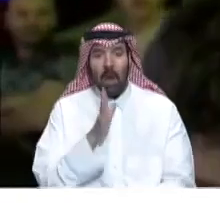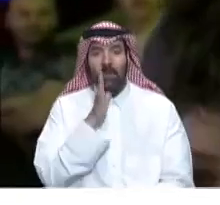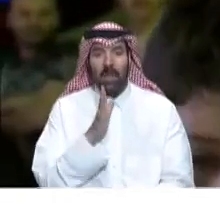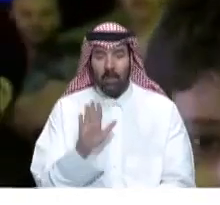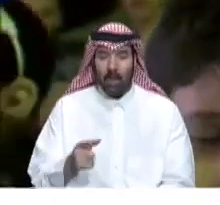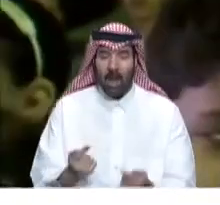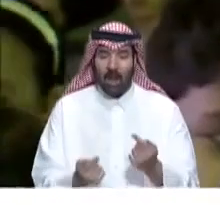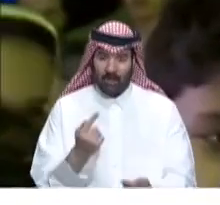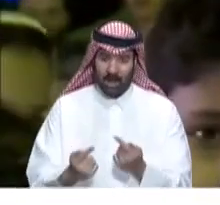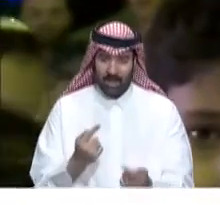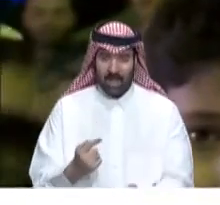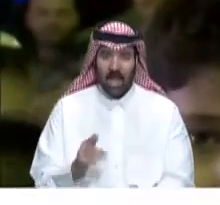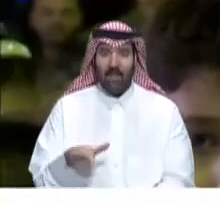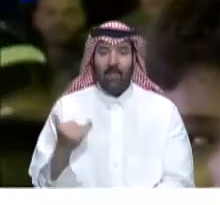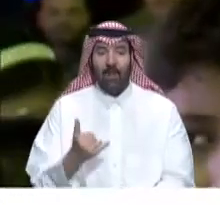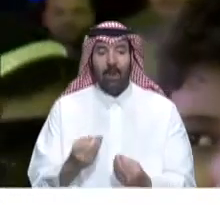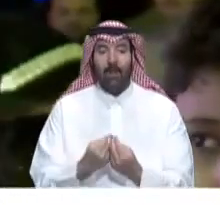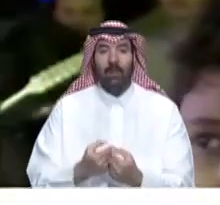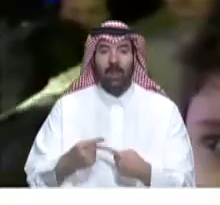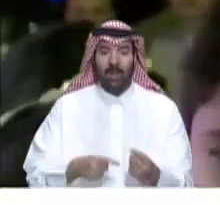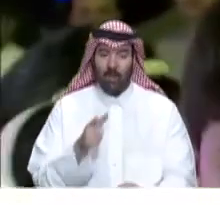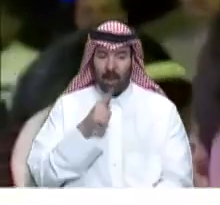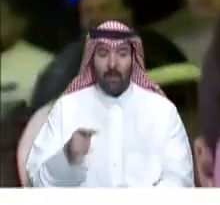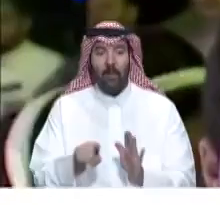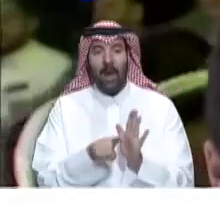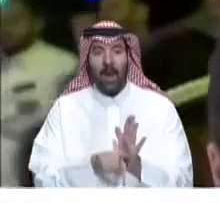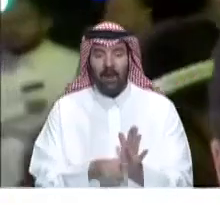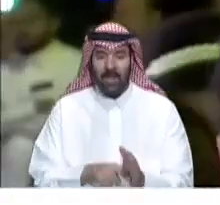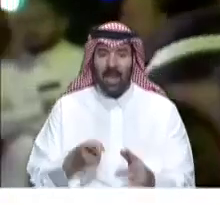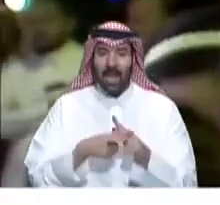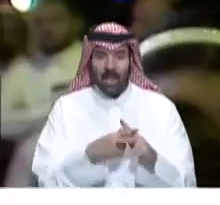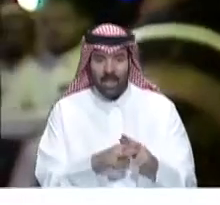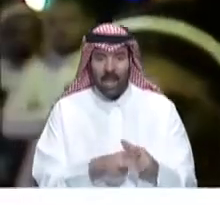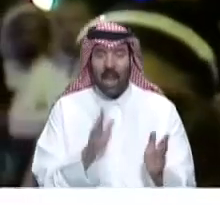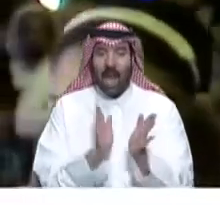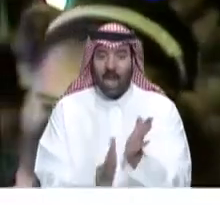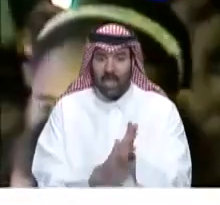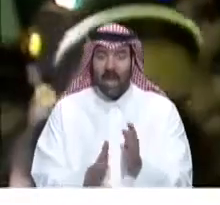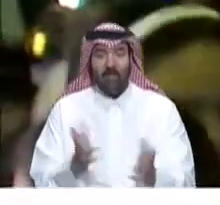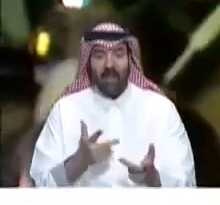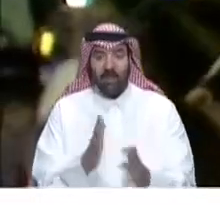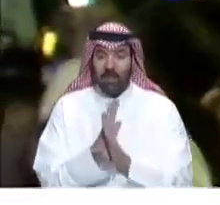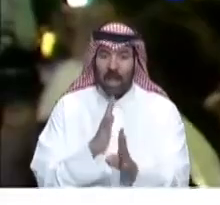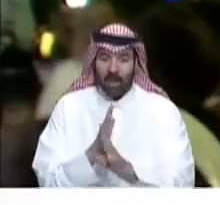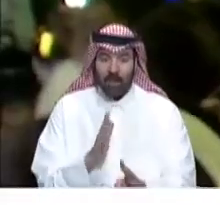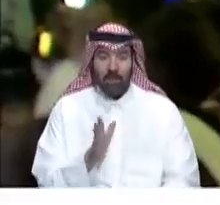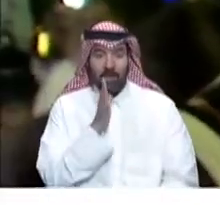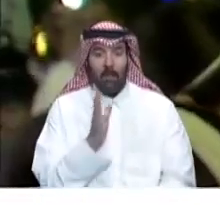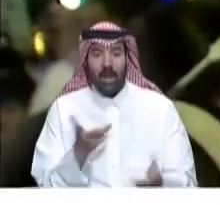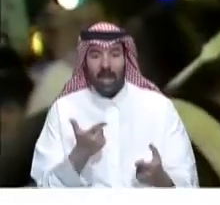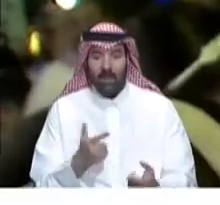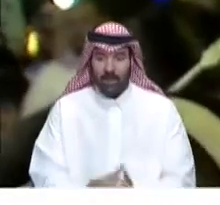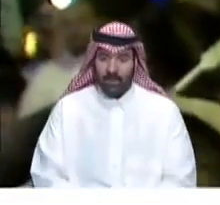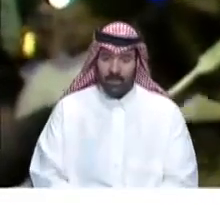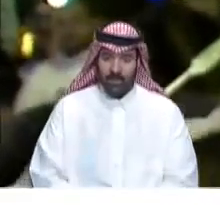على الحدائق والمنتزهات، هل هناك برامج للصيانة وخطة للطوارئ لتنظيم الحشود الزائرة وكيف